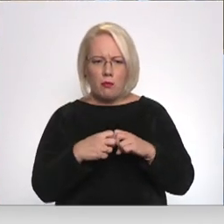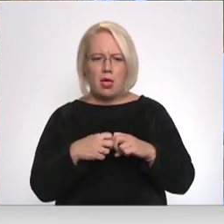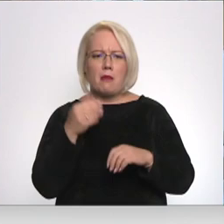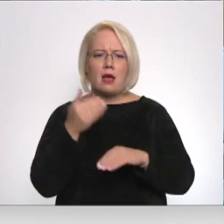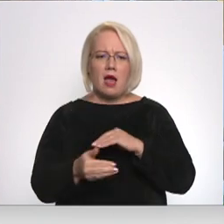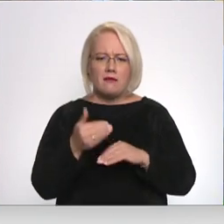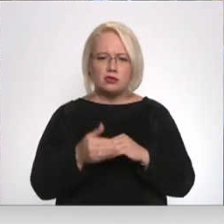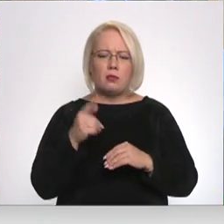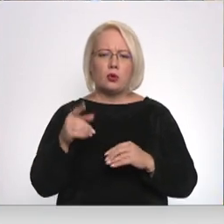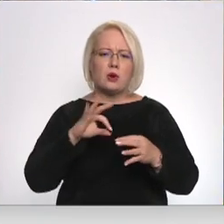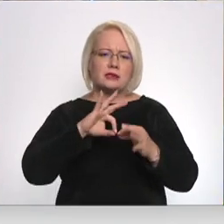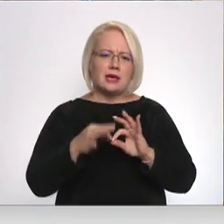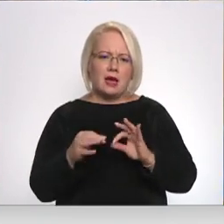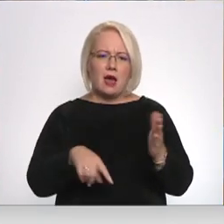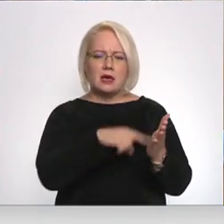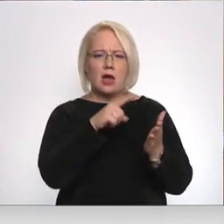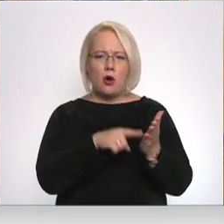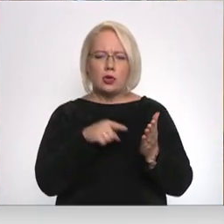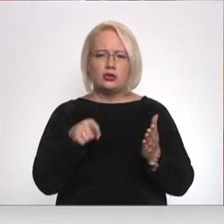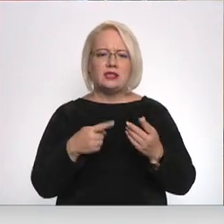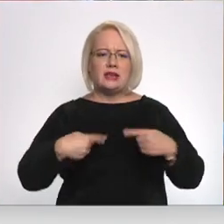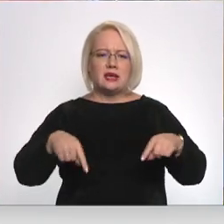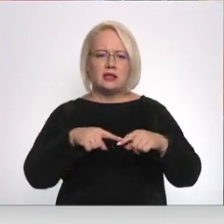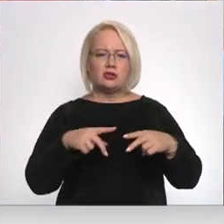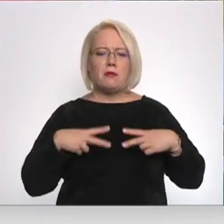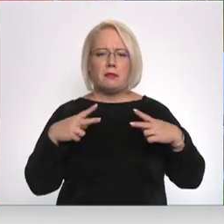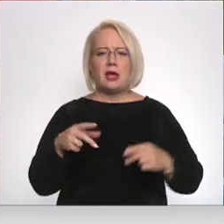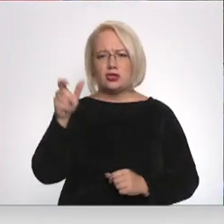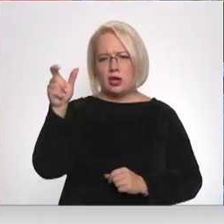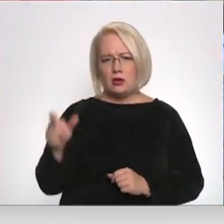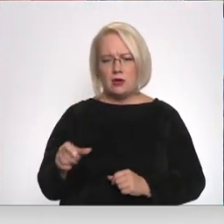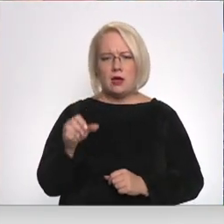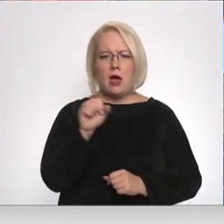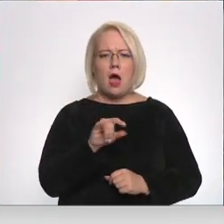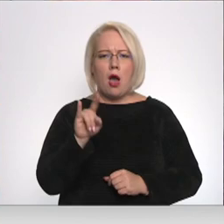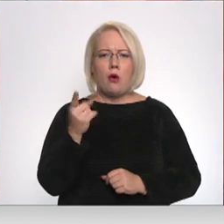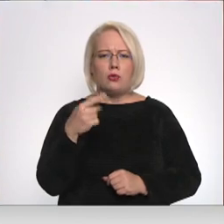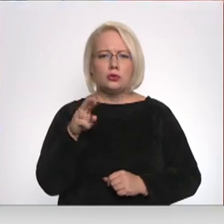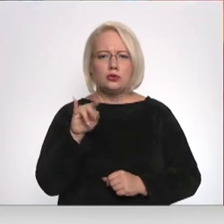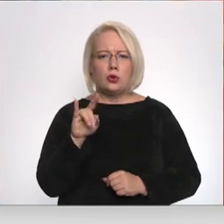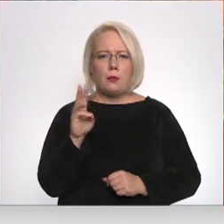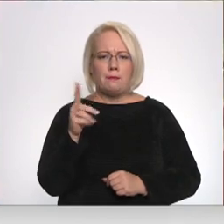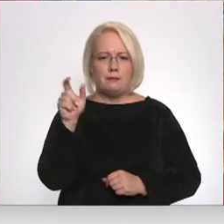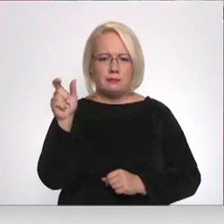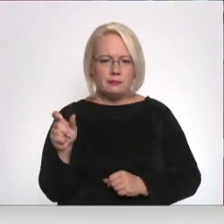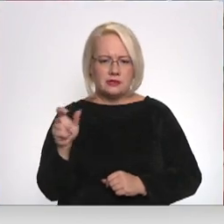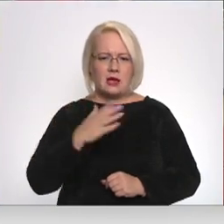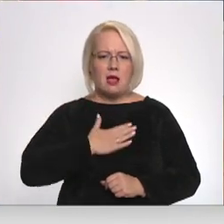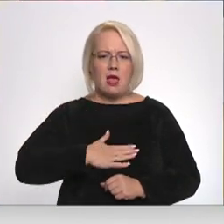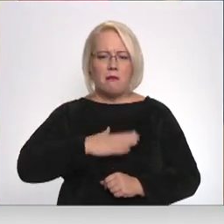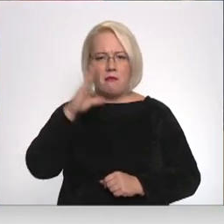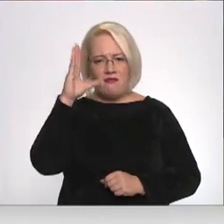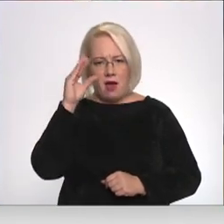kavēšanās, par to plašāk vaicāju šī iecirkņa priekšsēdētājam Uldim Austrumam. Labvakar! Sakiet, lūdzu, cik